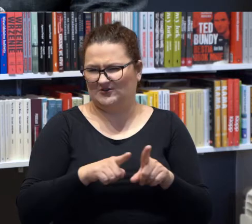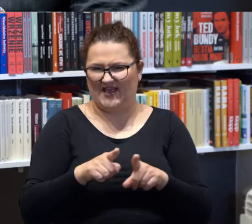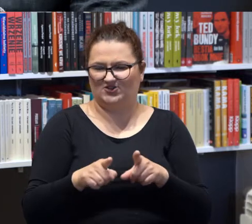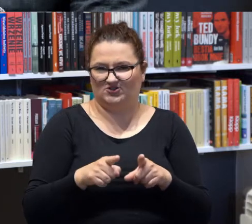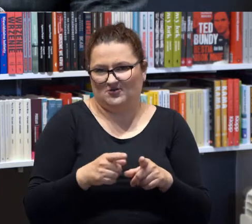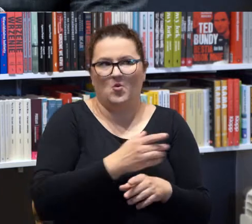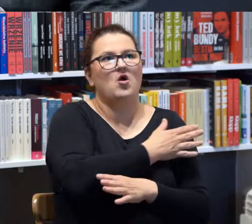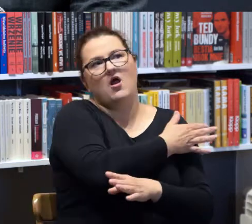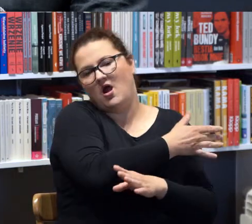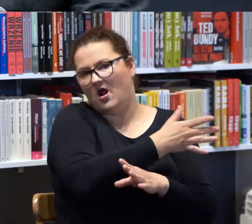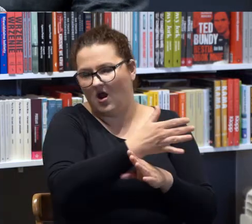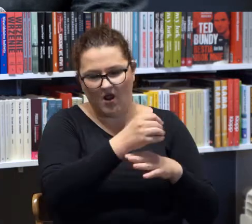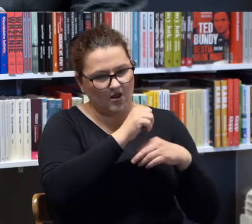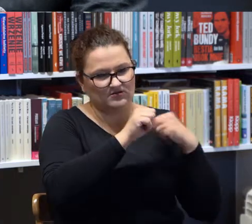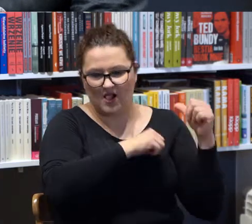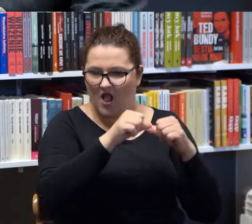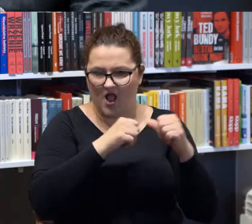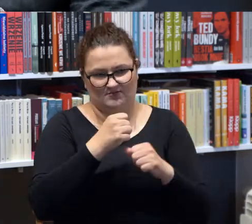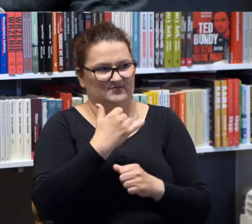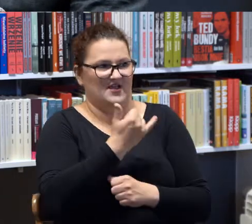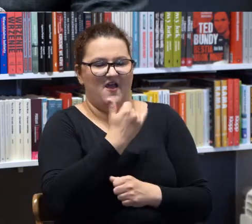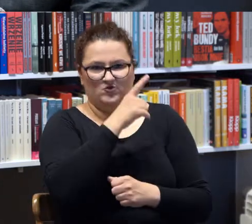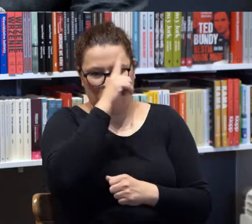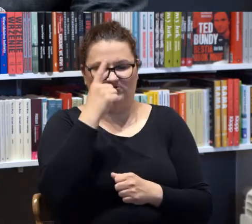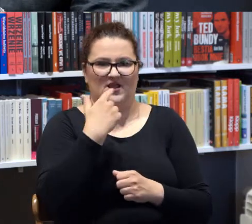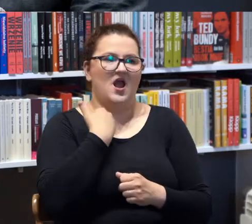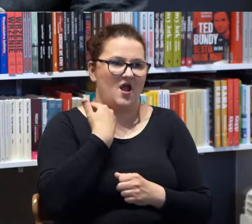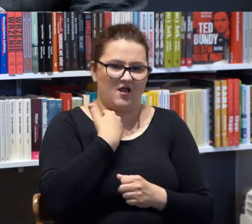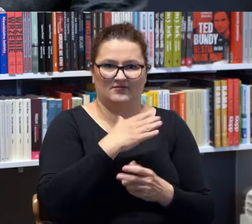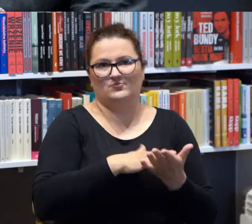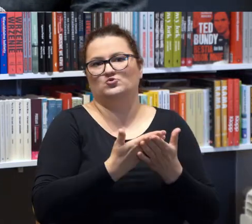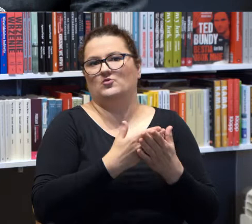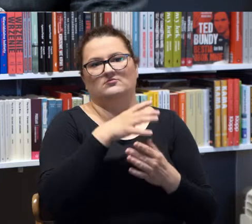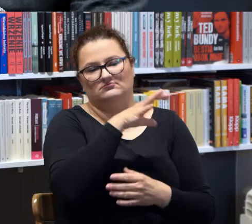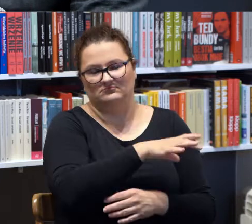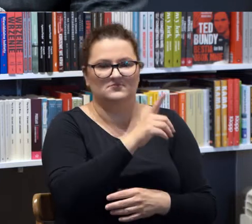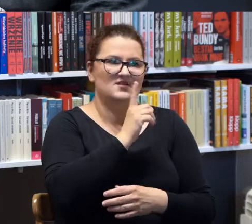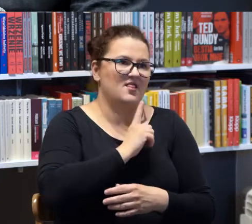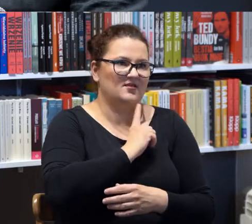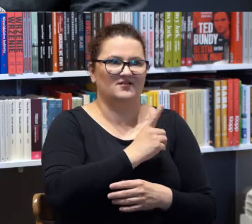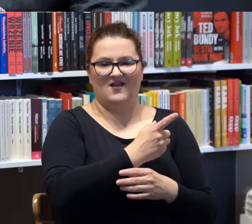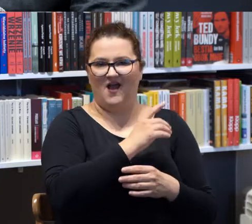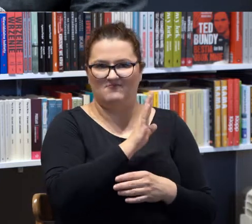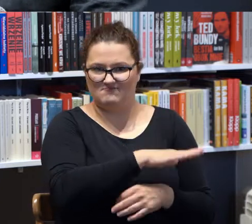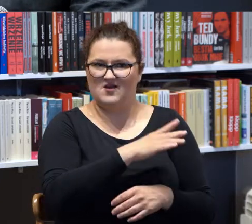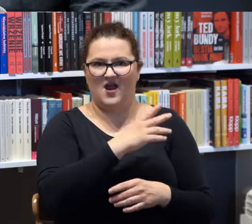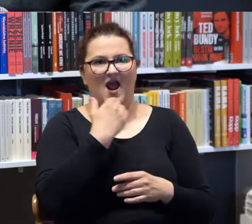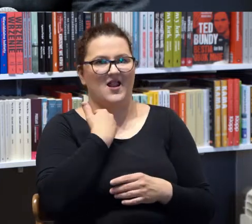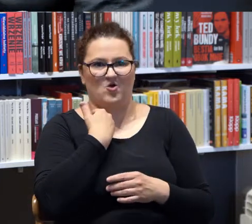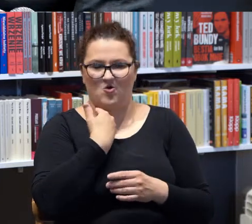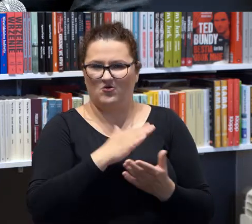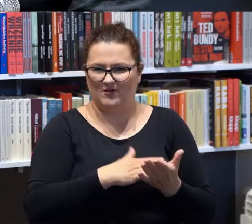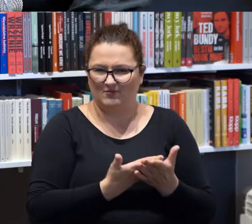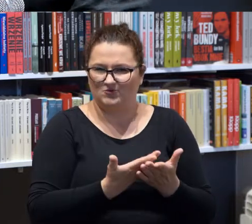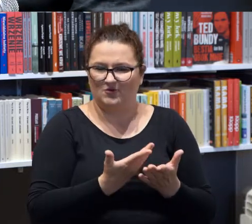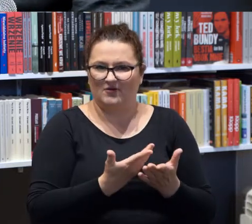różne były przyczyny tego picia. No i mamy picie, no nie wiem, w religijne na przykład, tak? Picie wina na przykład. I